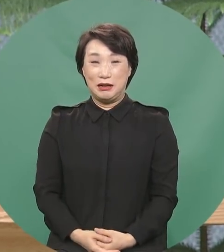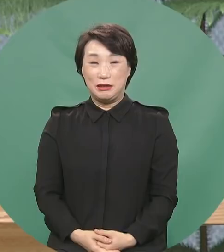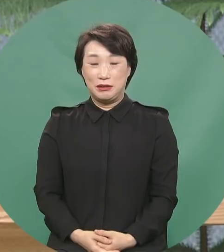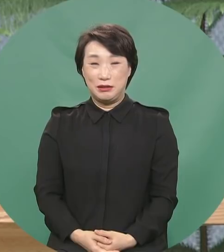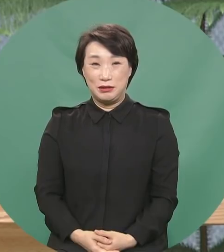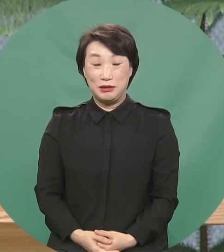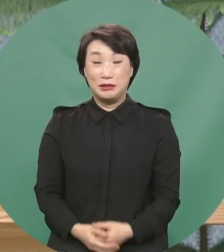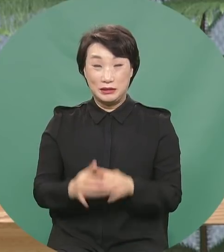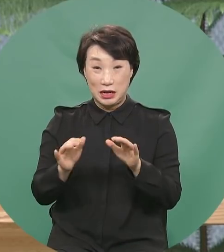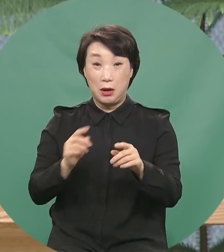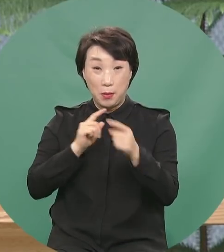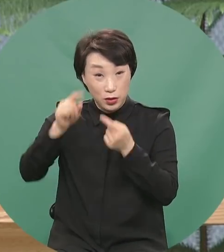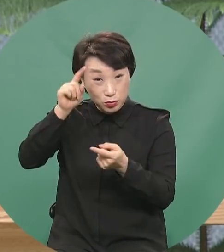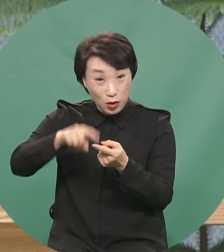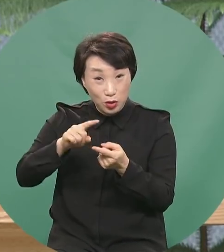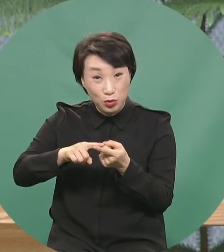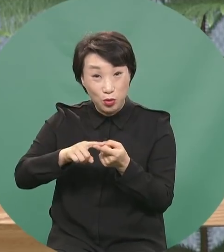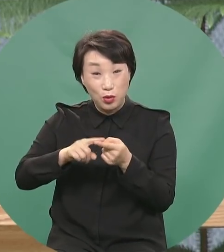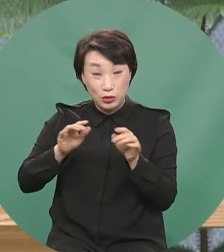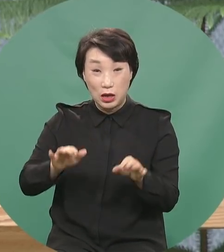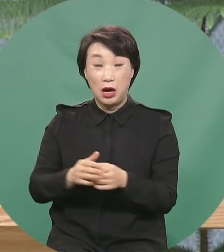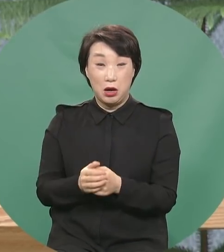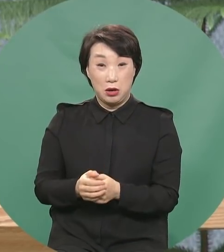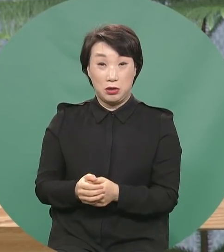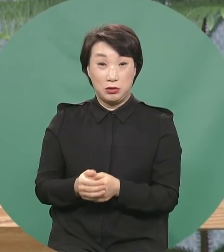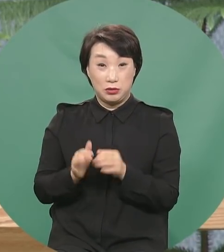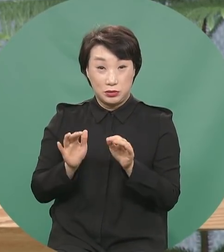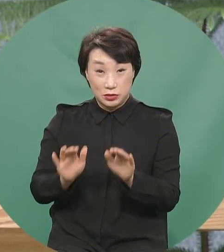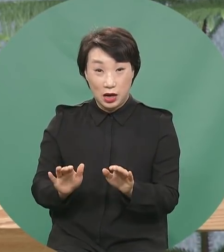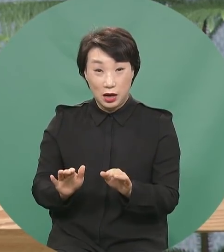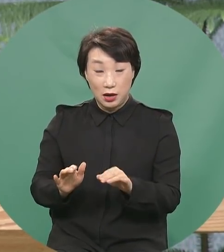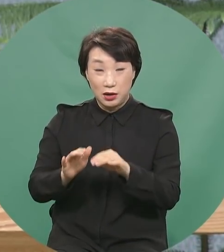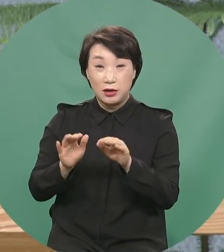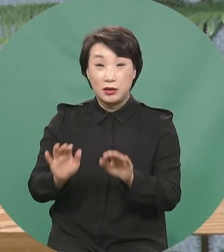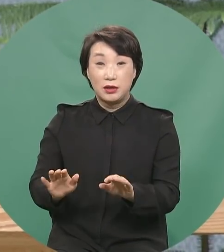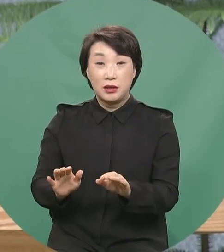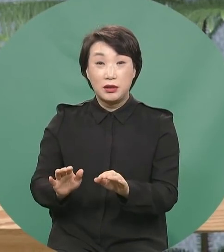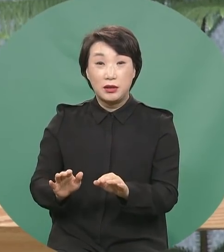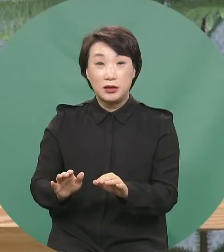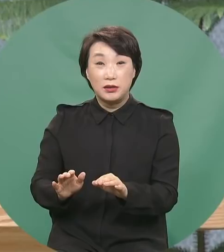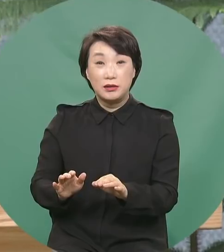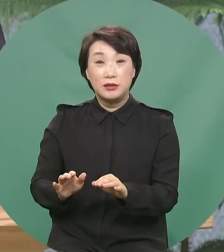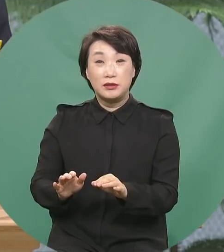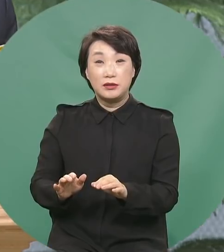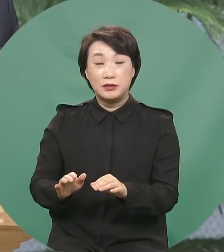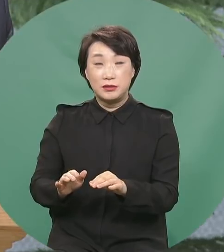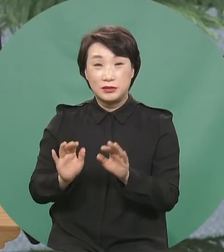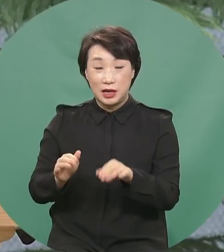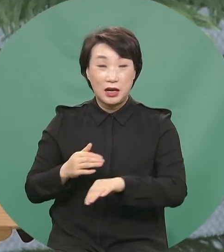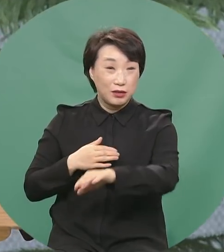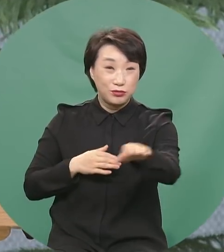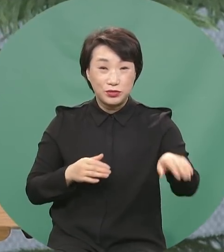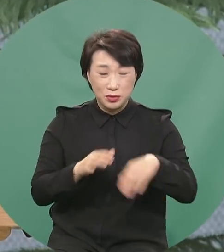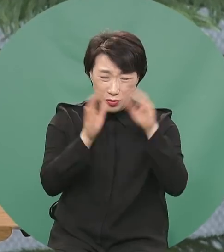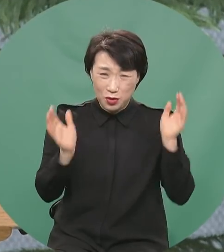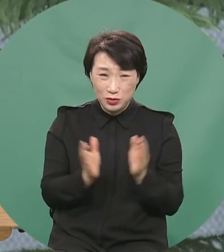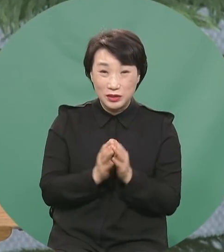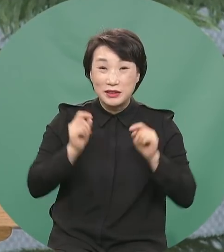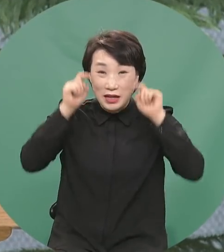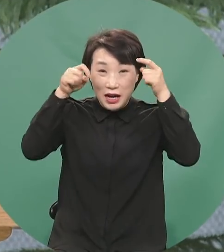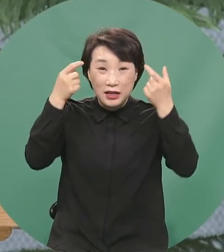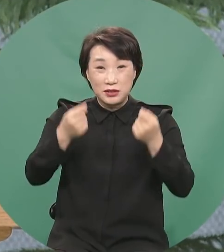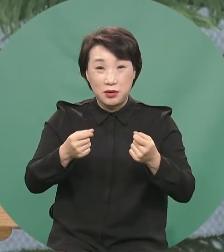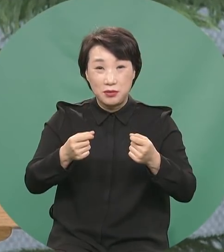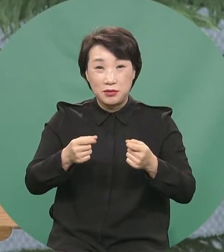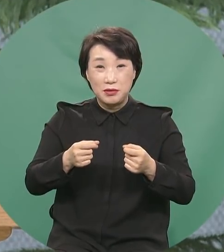담당시키셨도다. 말씀하시더니 역시 다 양 같아도 그를 향하여